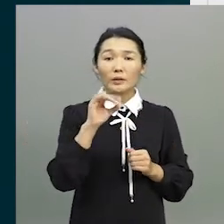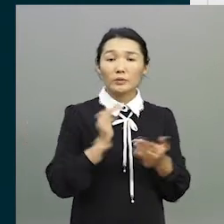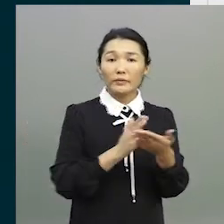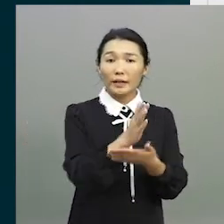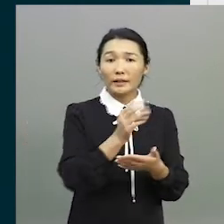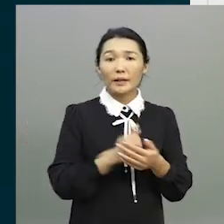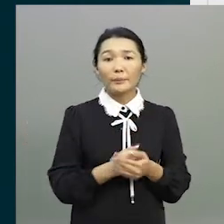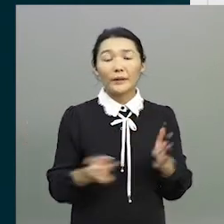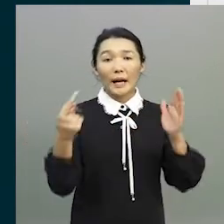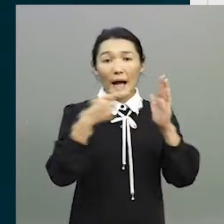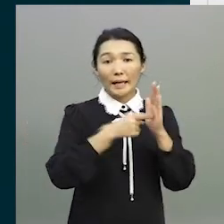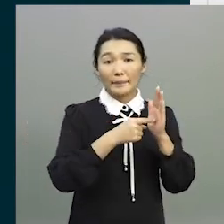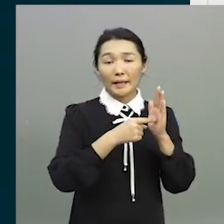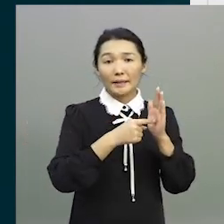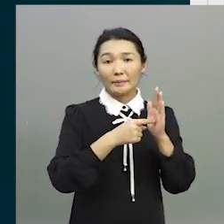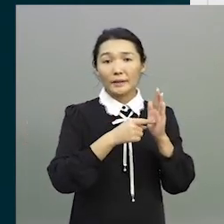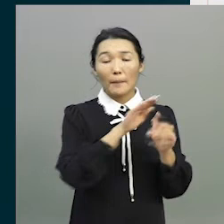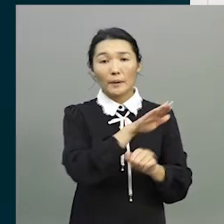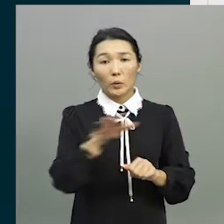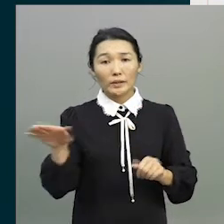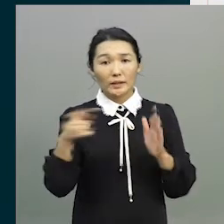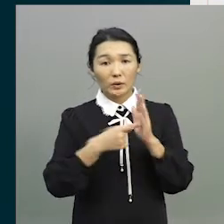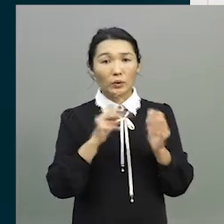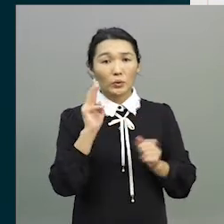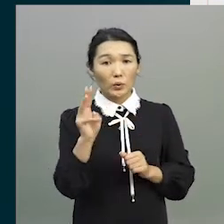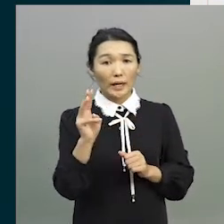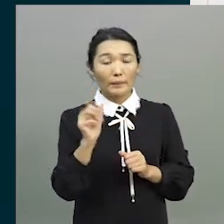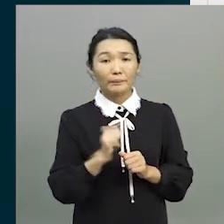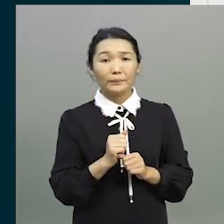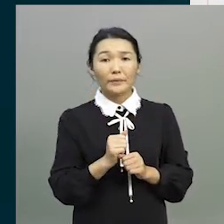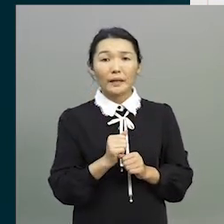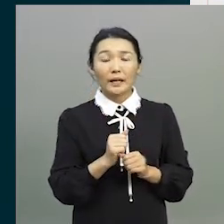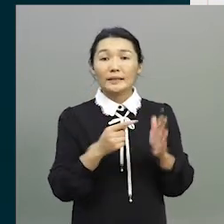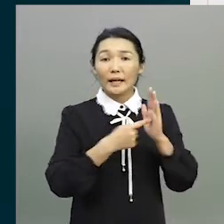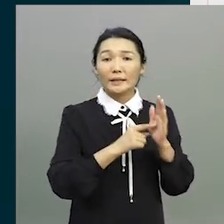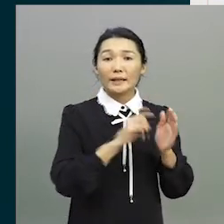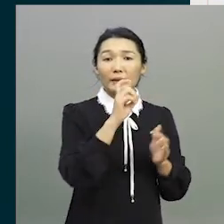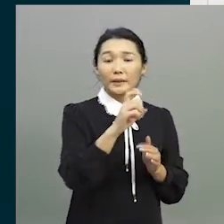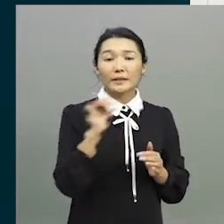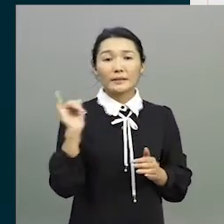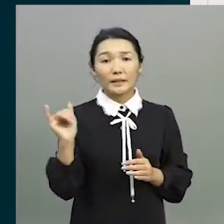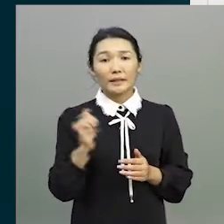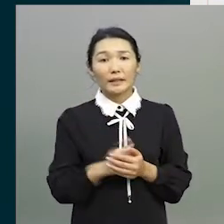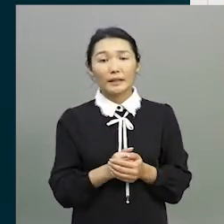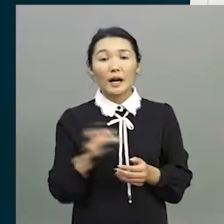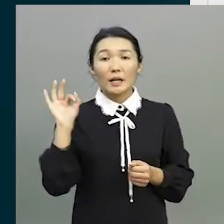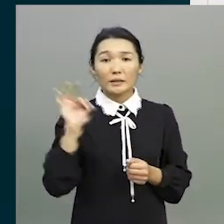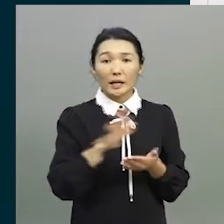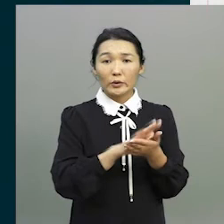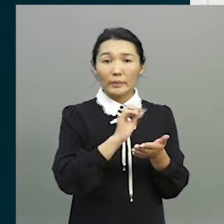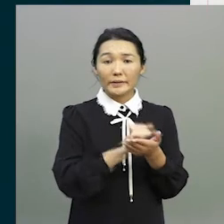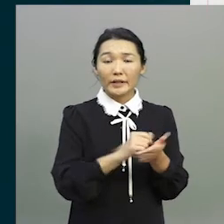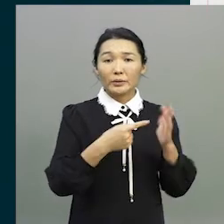отметим на координатной плоскости . м с координатами x и y сразу же обозначим